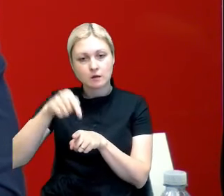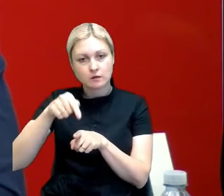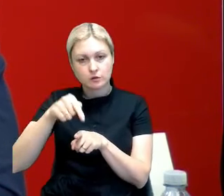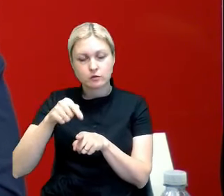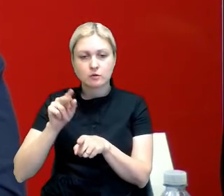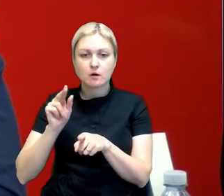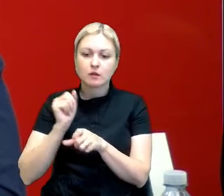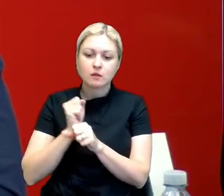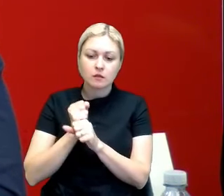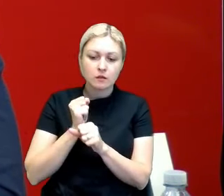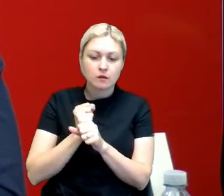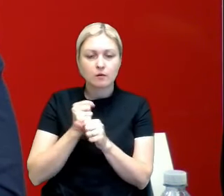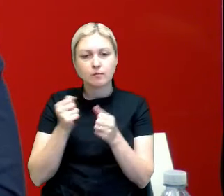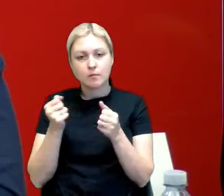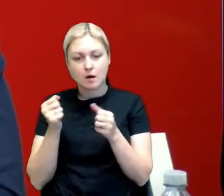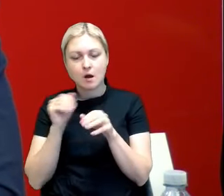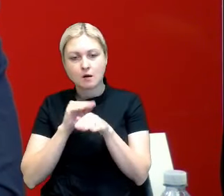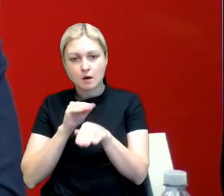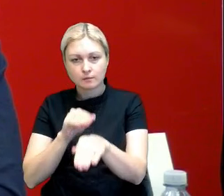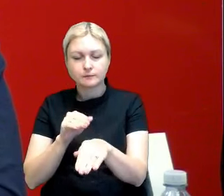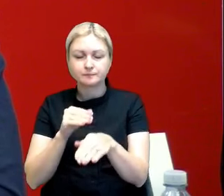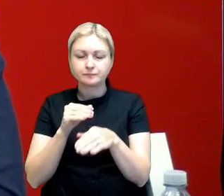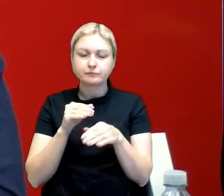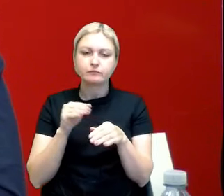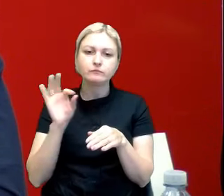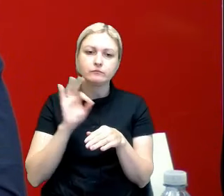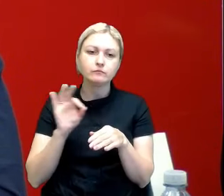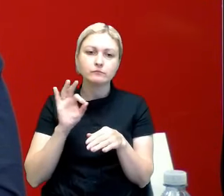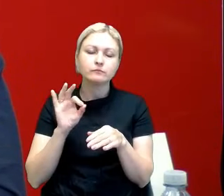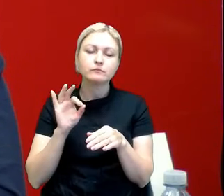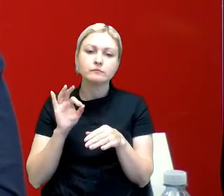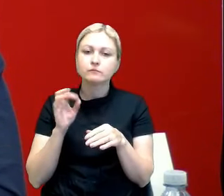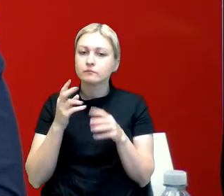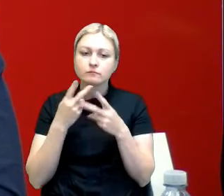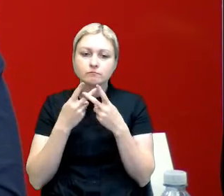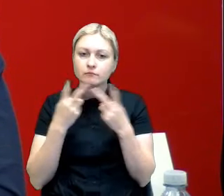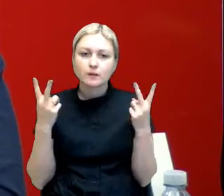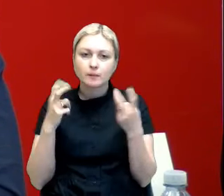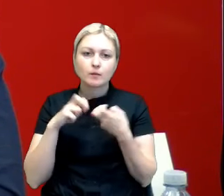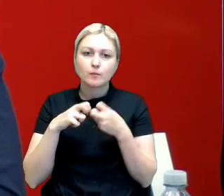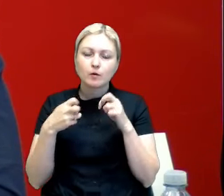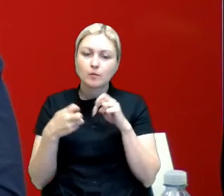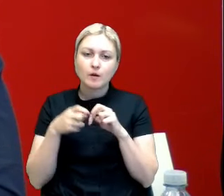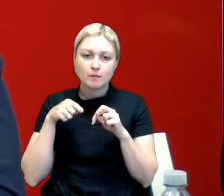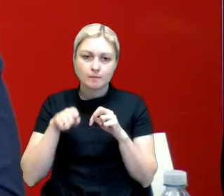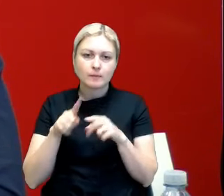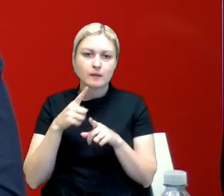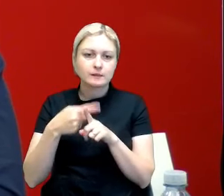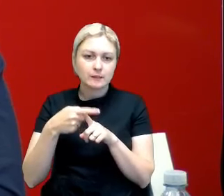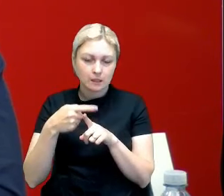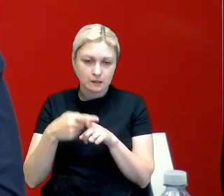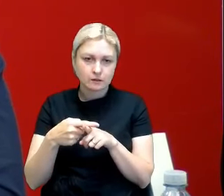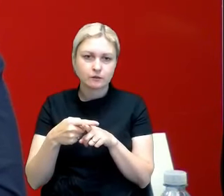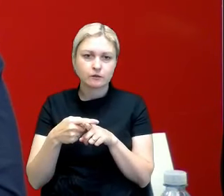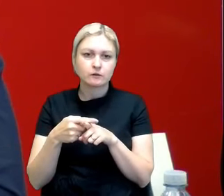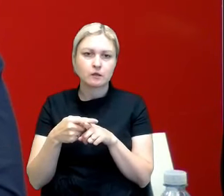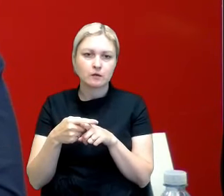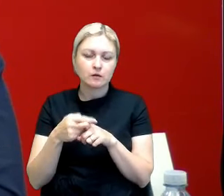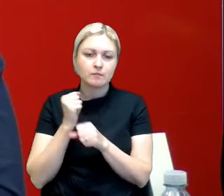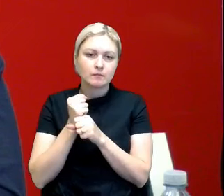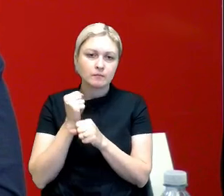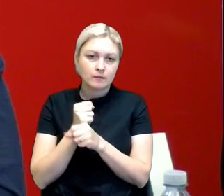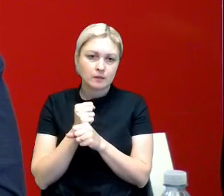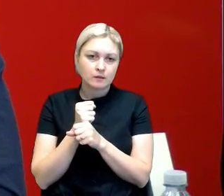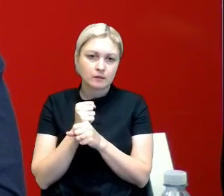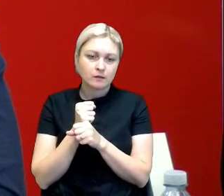indikuojam bent jau metų eigoje mes nematome problemos šioje sankryžoje būtent pastačius padarius